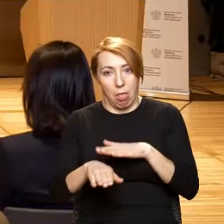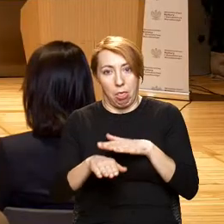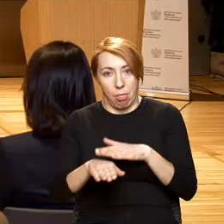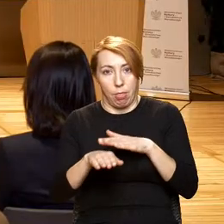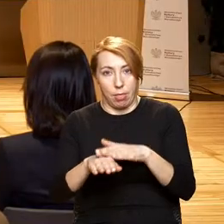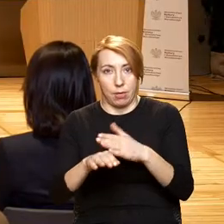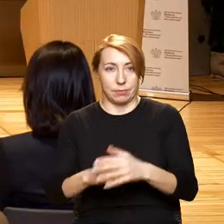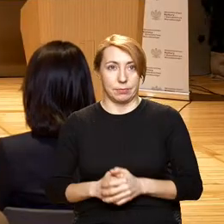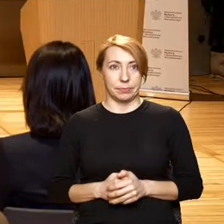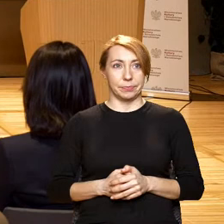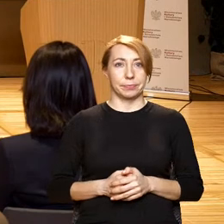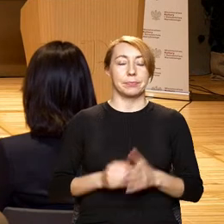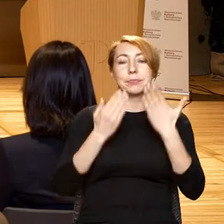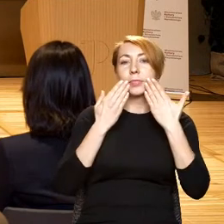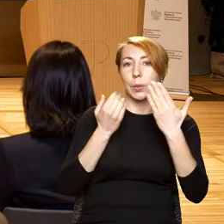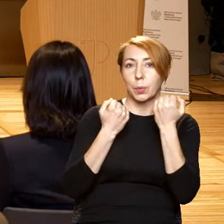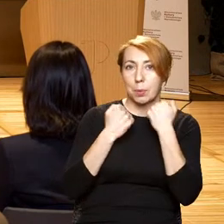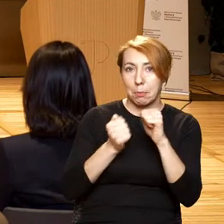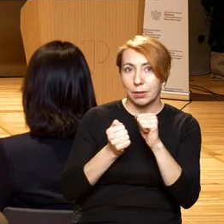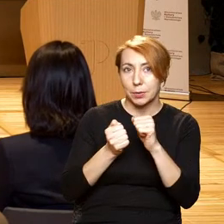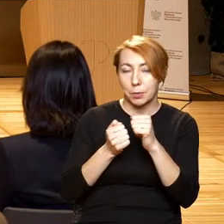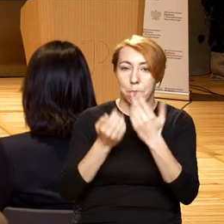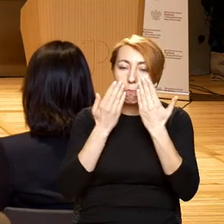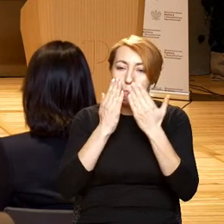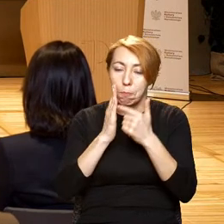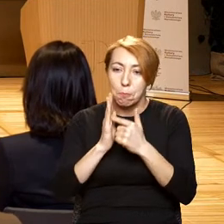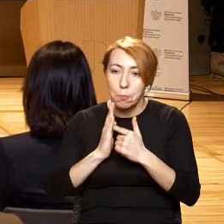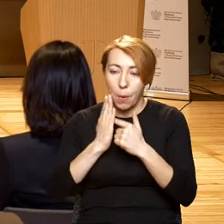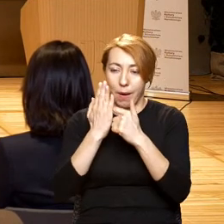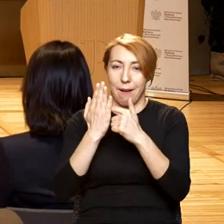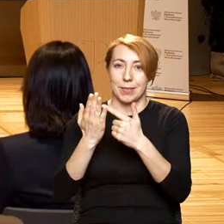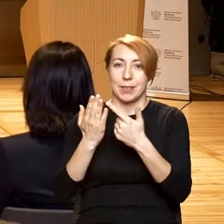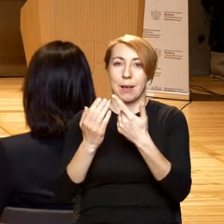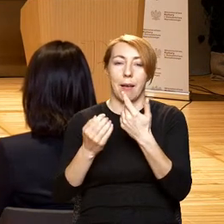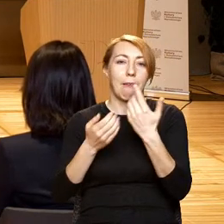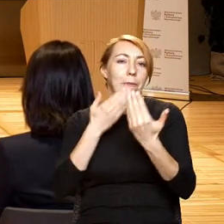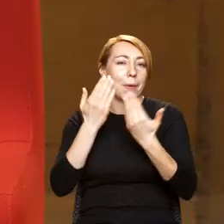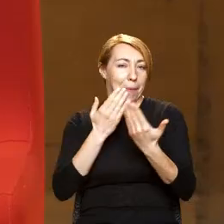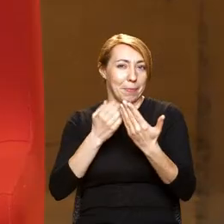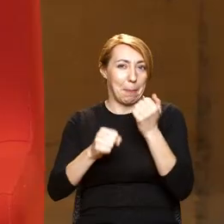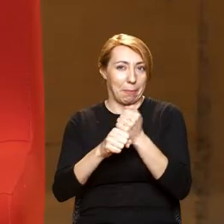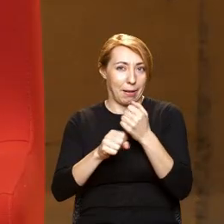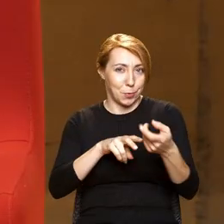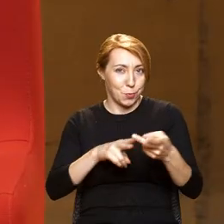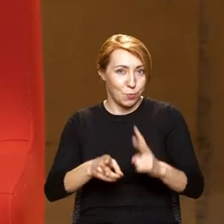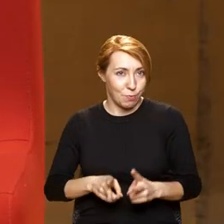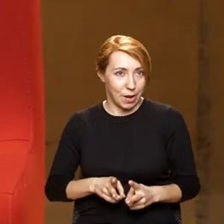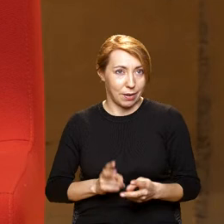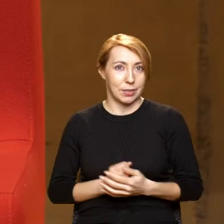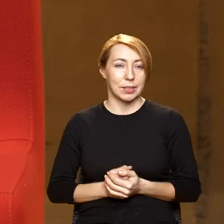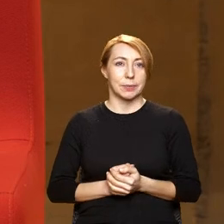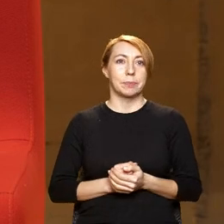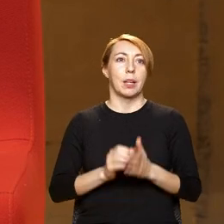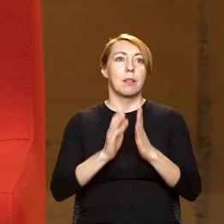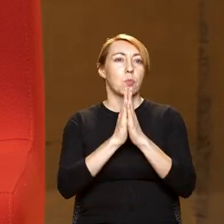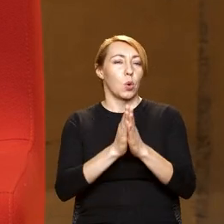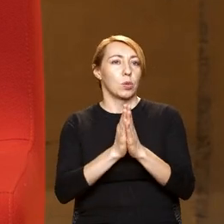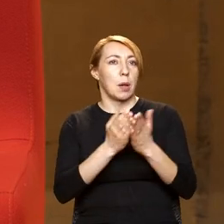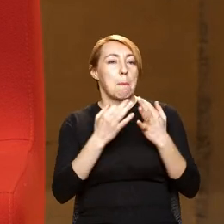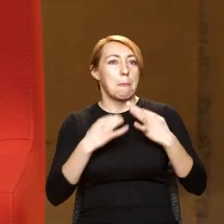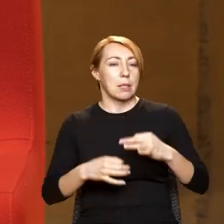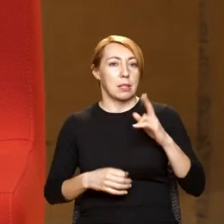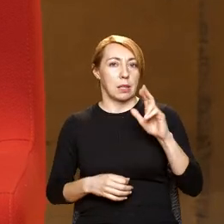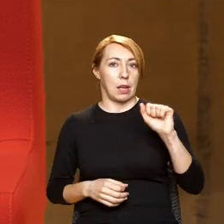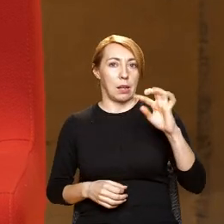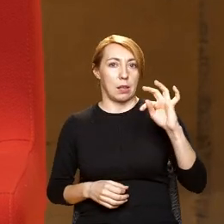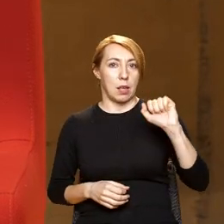Dziękuję bardzo za przybliżenie nam takiej pracy translatorskiej. Ja poprosiłbym teraz może panią